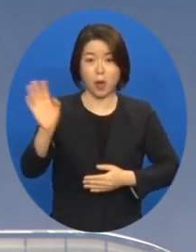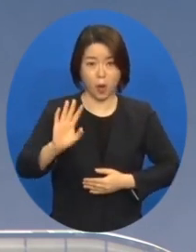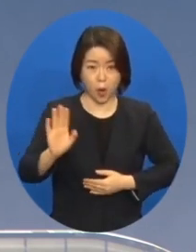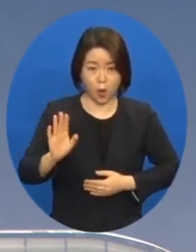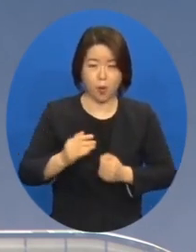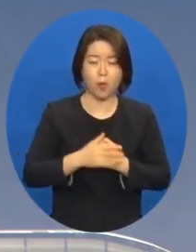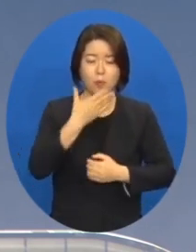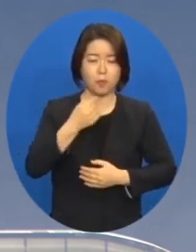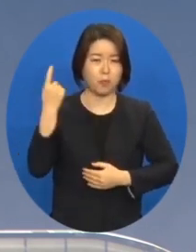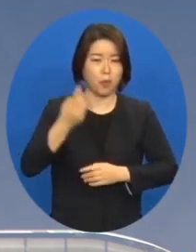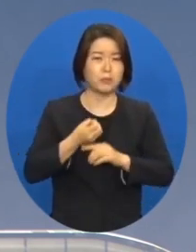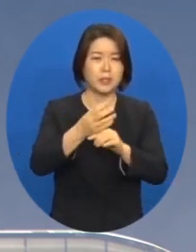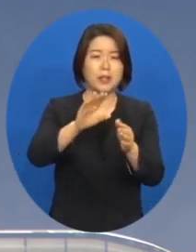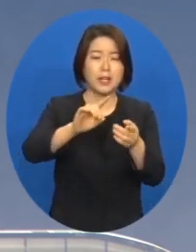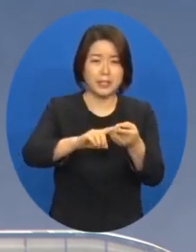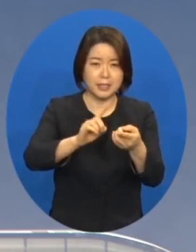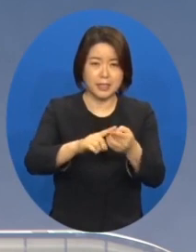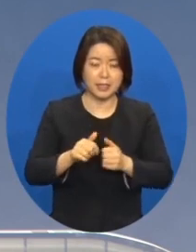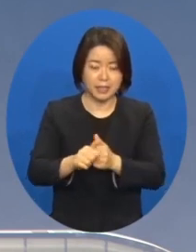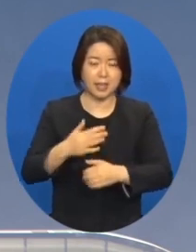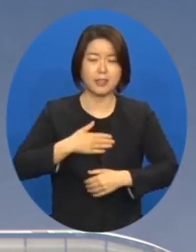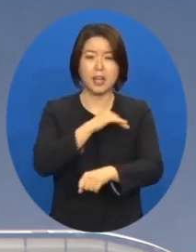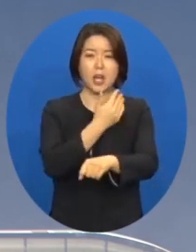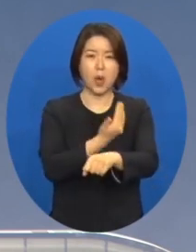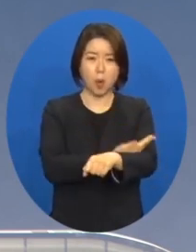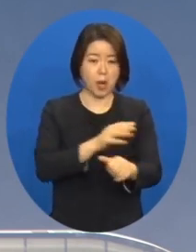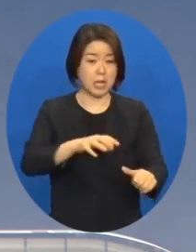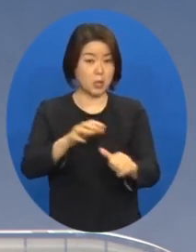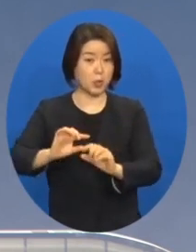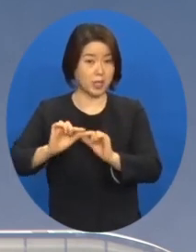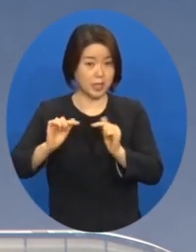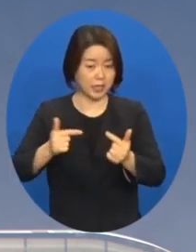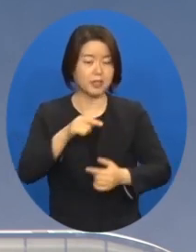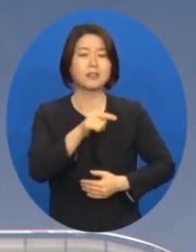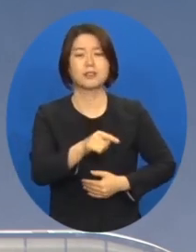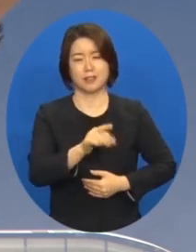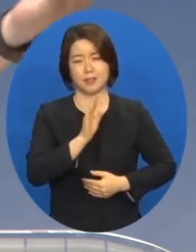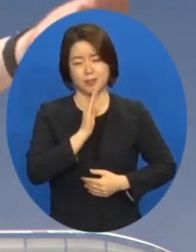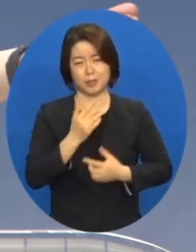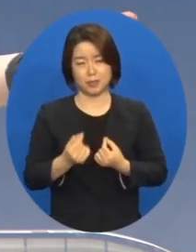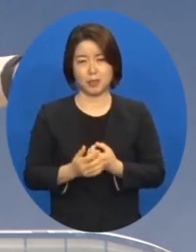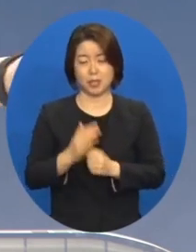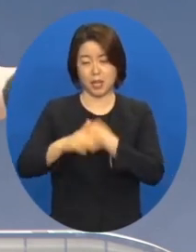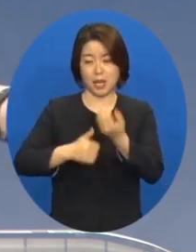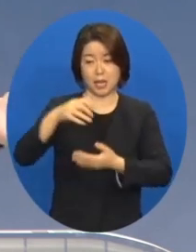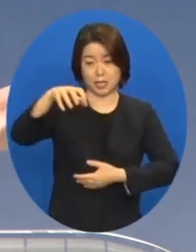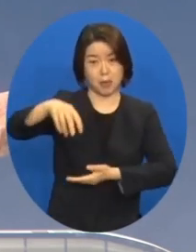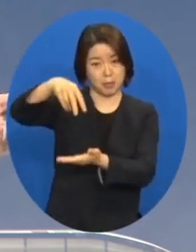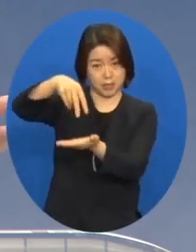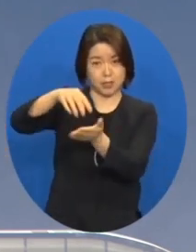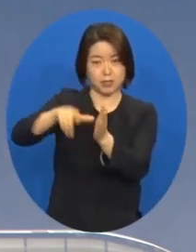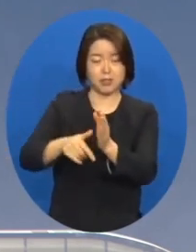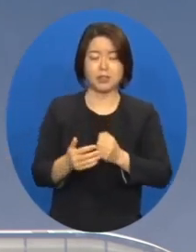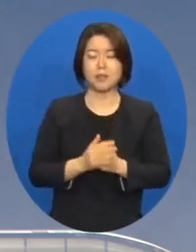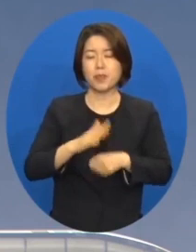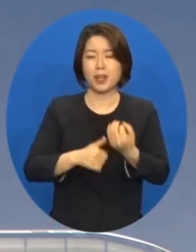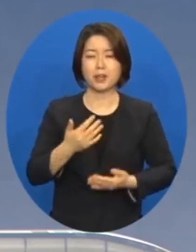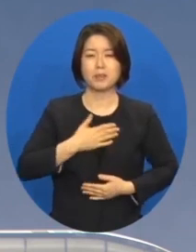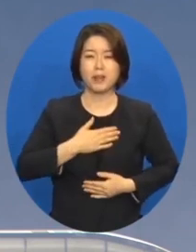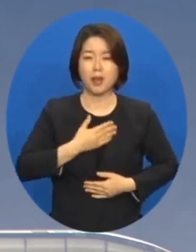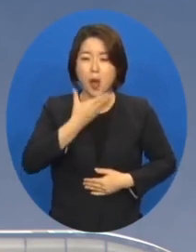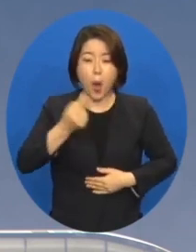전하는 데에 따르는 나의 권리를 이용하지 않는다는 그 사실입니다. 하나님 앞에 섰을 때 하나님 저는